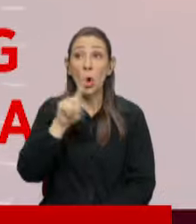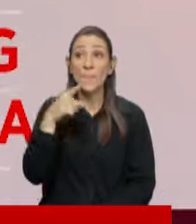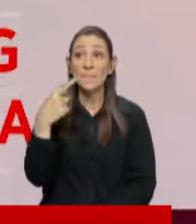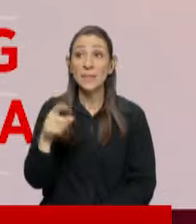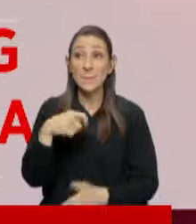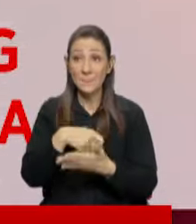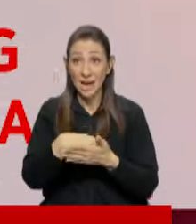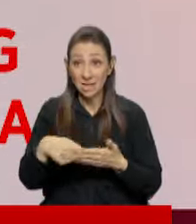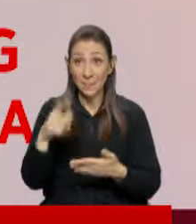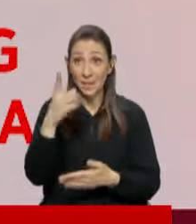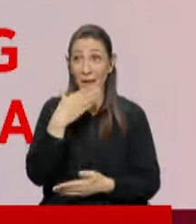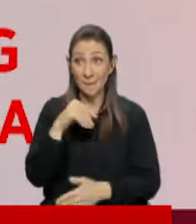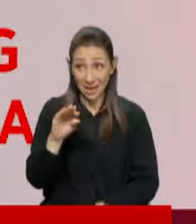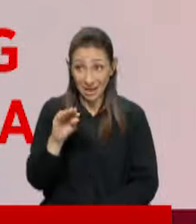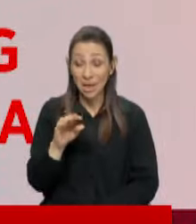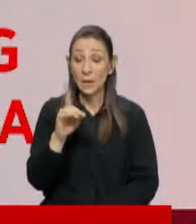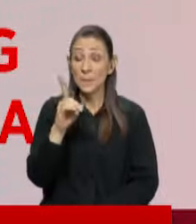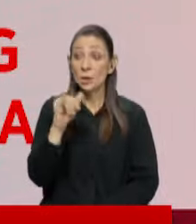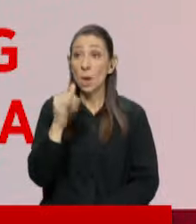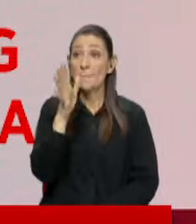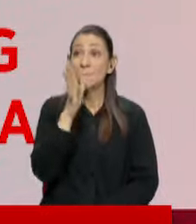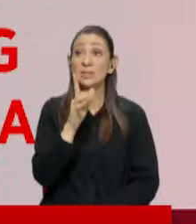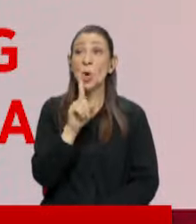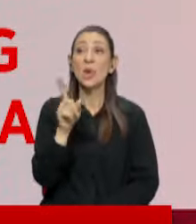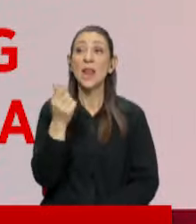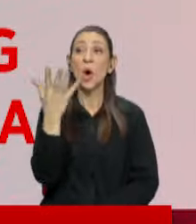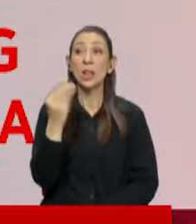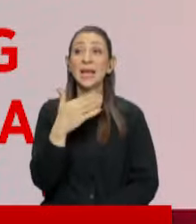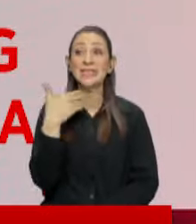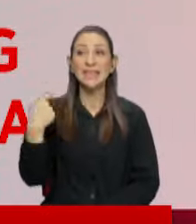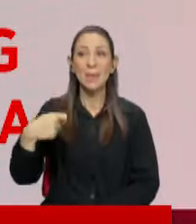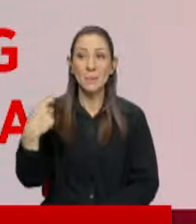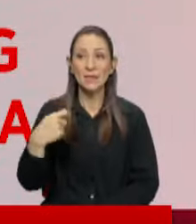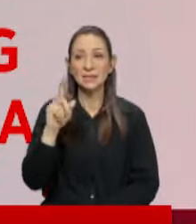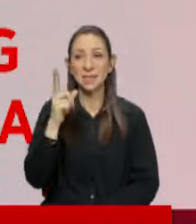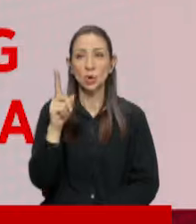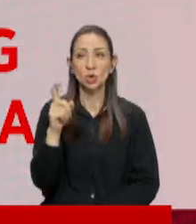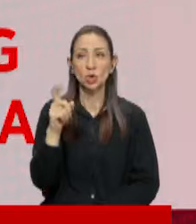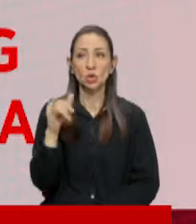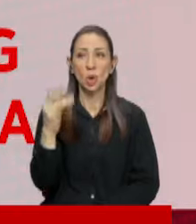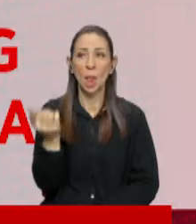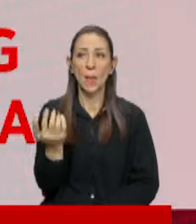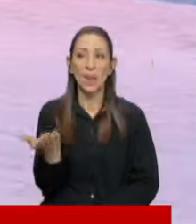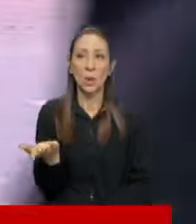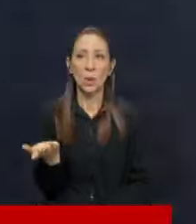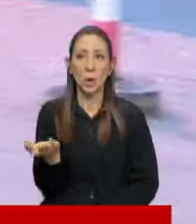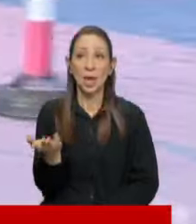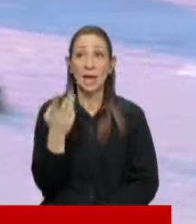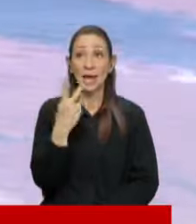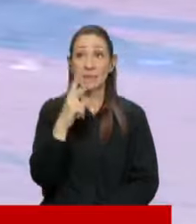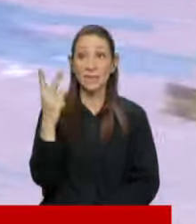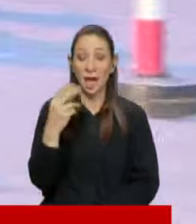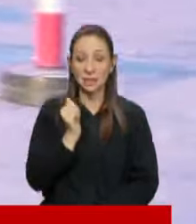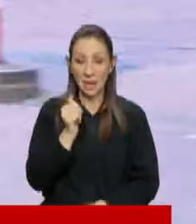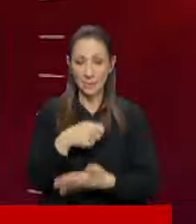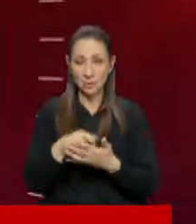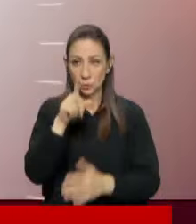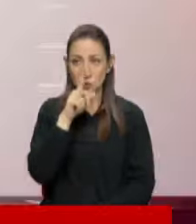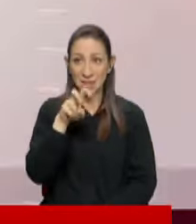bin lira maaş alan bir emekli kilosu 510 lira olan kıymadan sadece 19 kilogram alabiliyor. 2002'de asgari